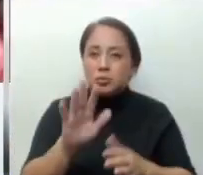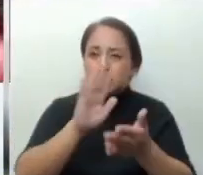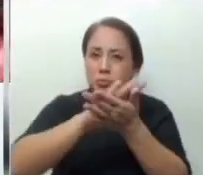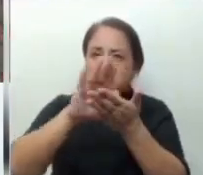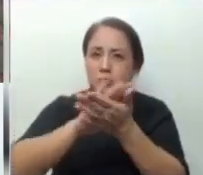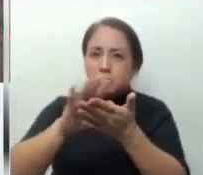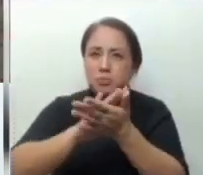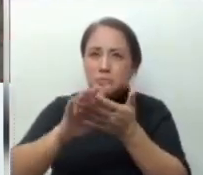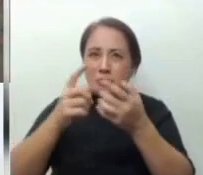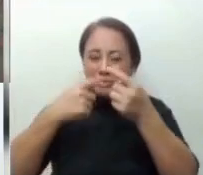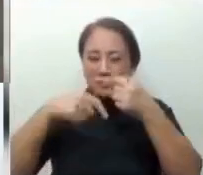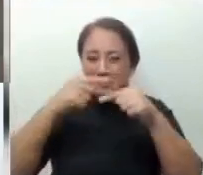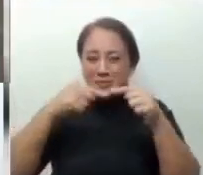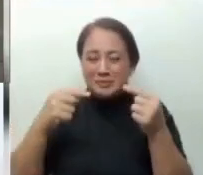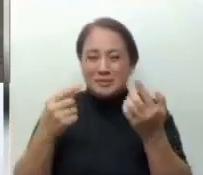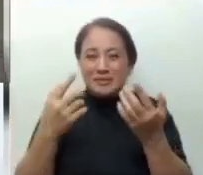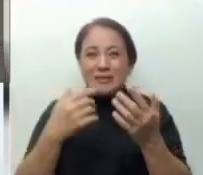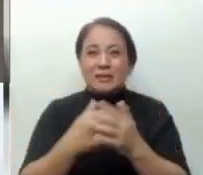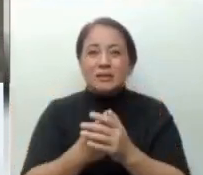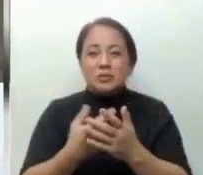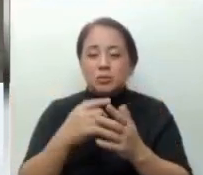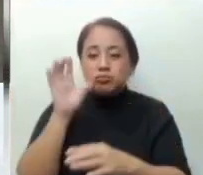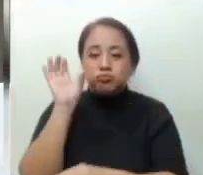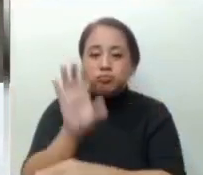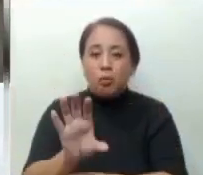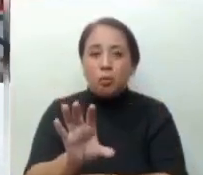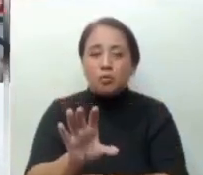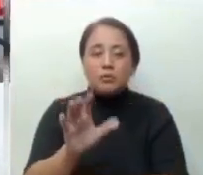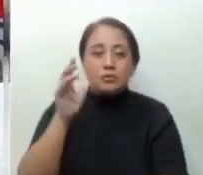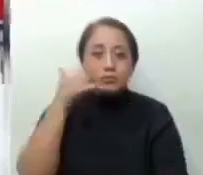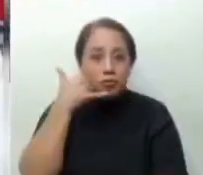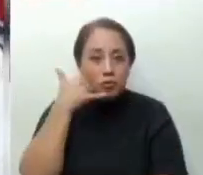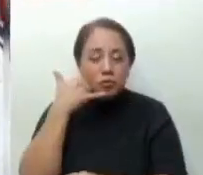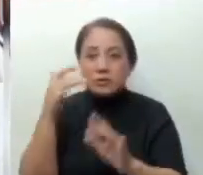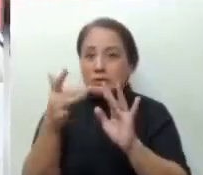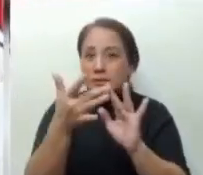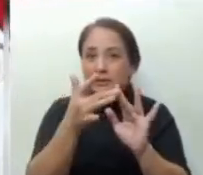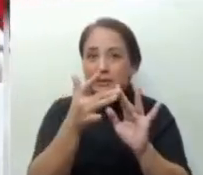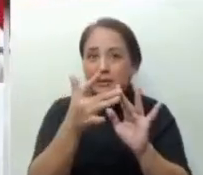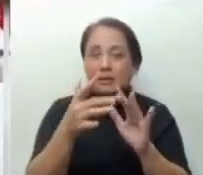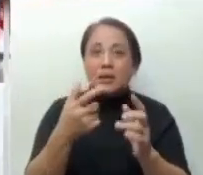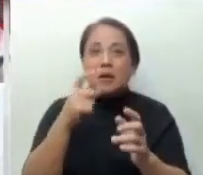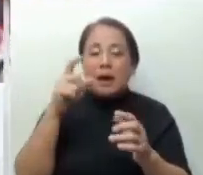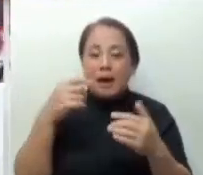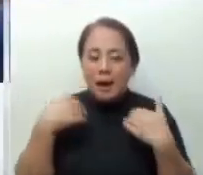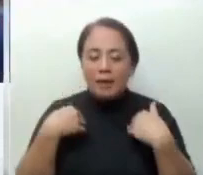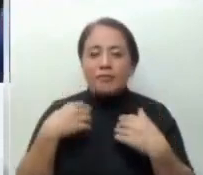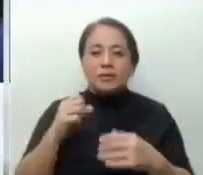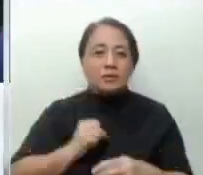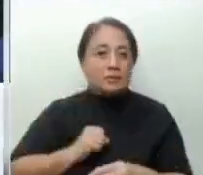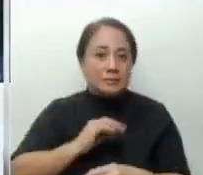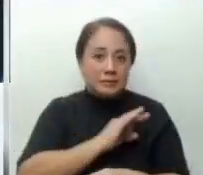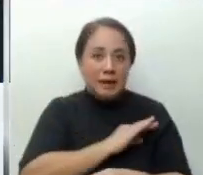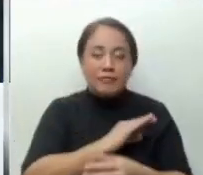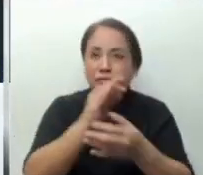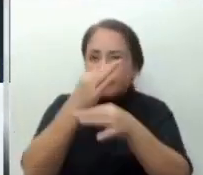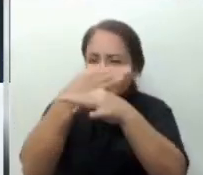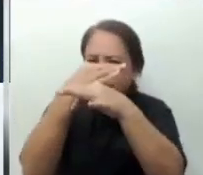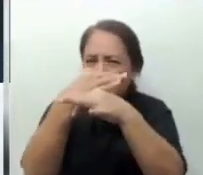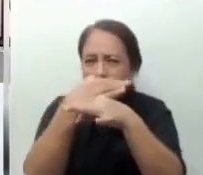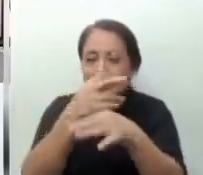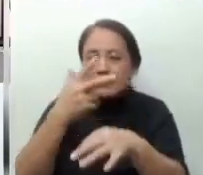wires. Inobliga nito ang mga telco at internet provider na maglaan ng mga tauhan para sa paglilinis 3 beses kada